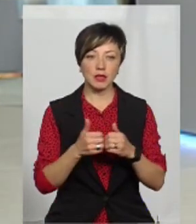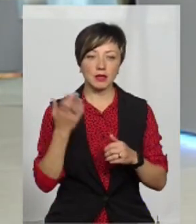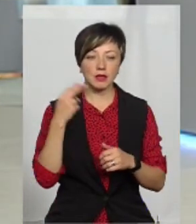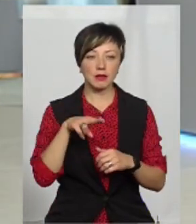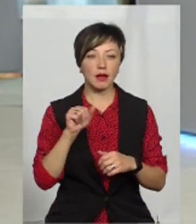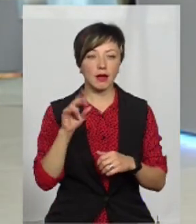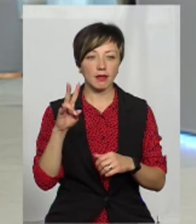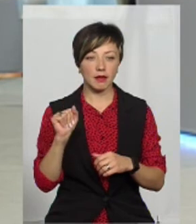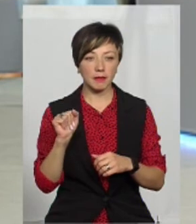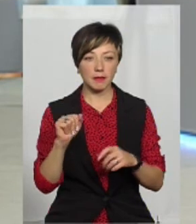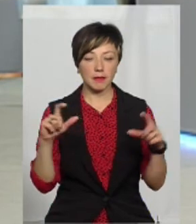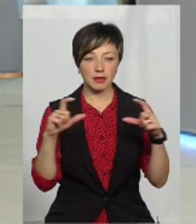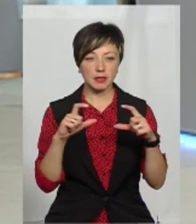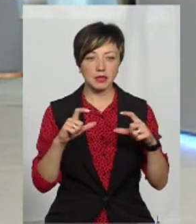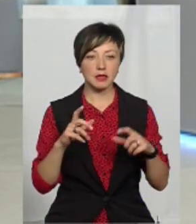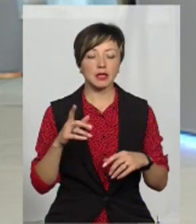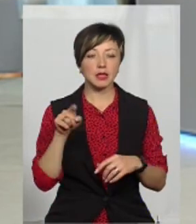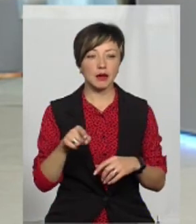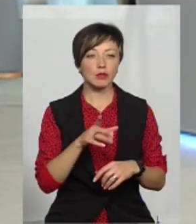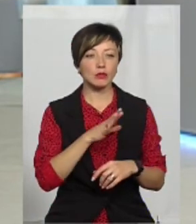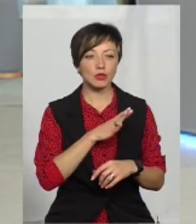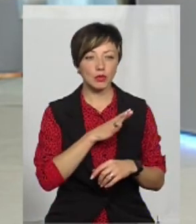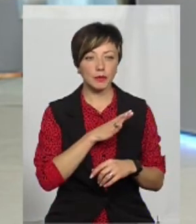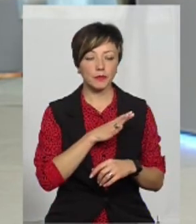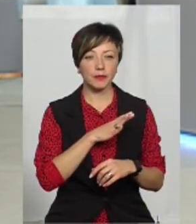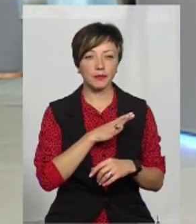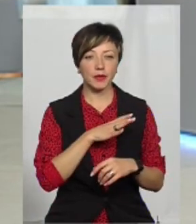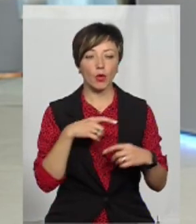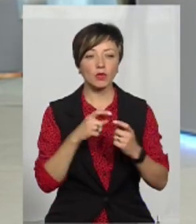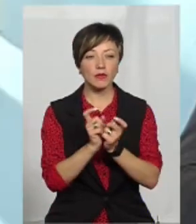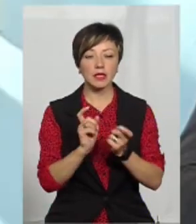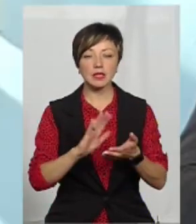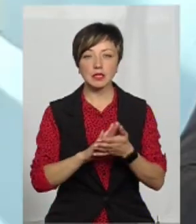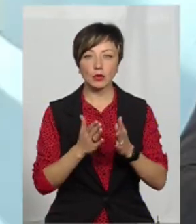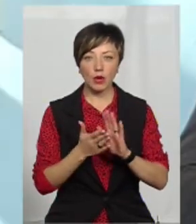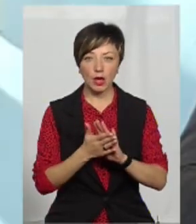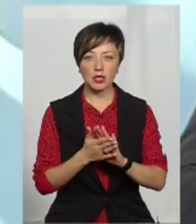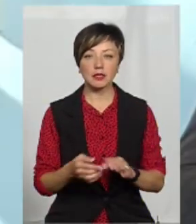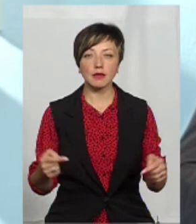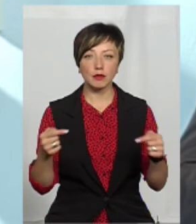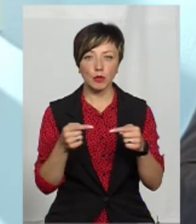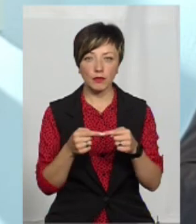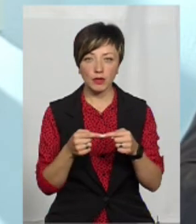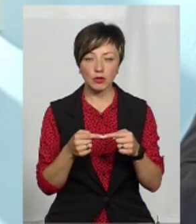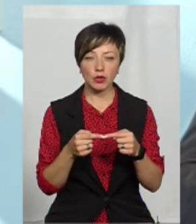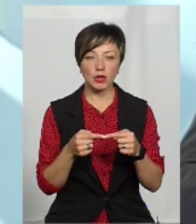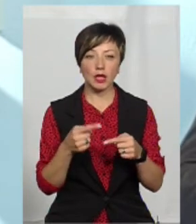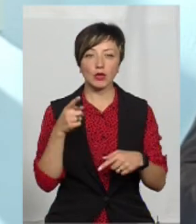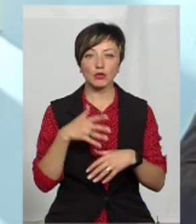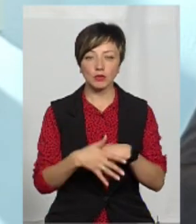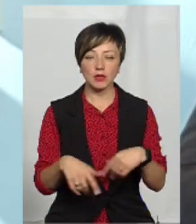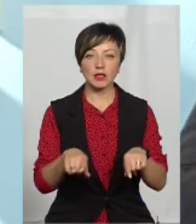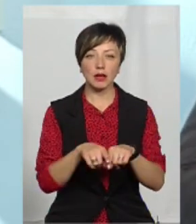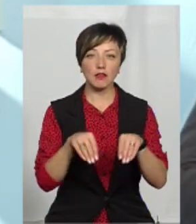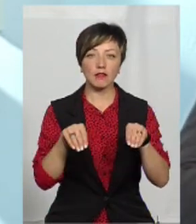Да. І там теж були такі конфліктна ситуація, і відповідно, я так розумію,